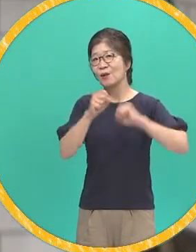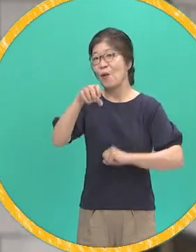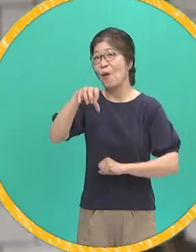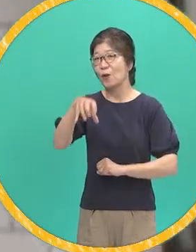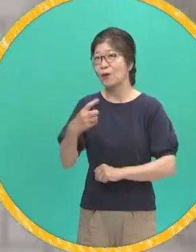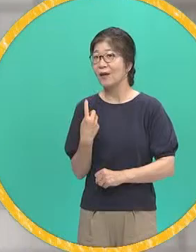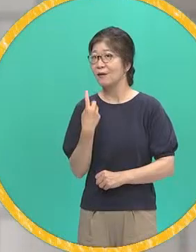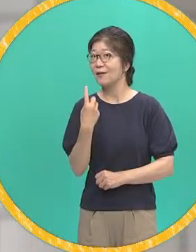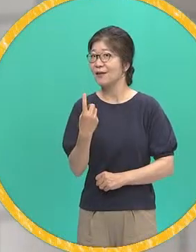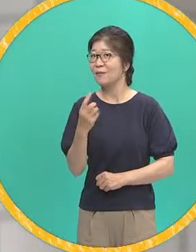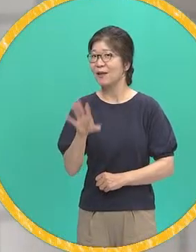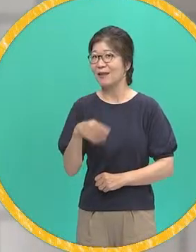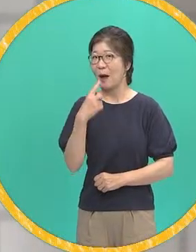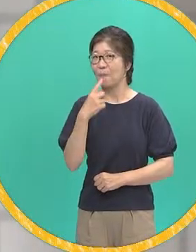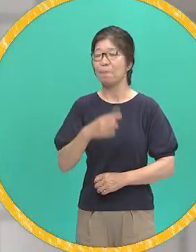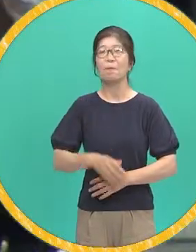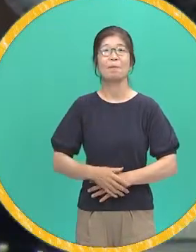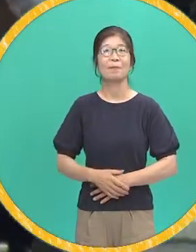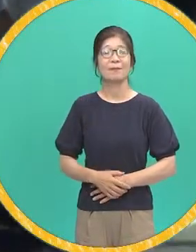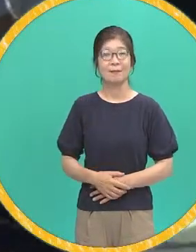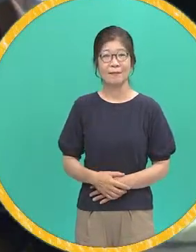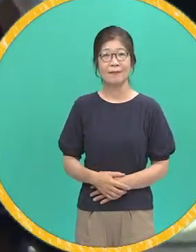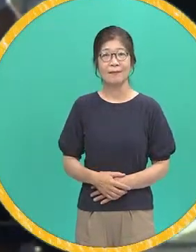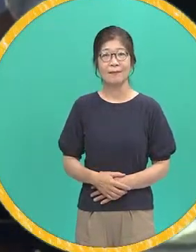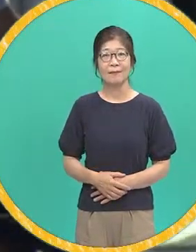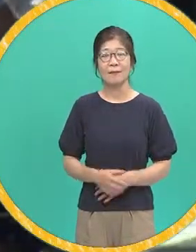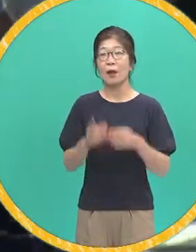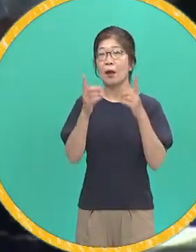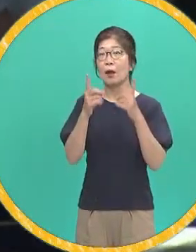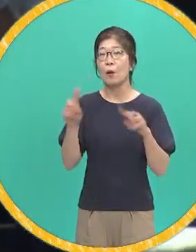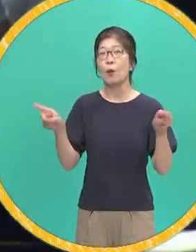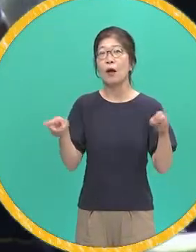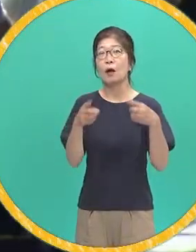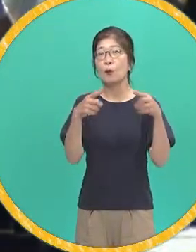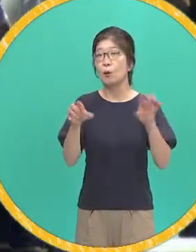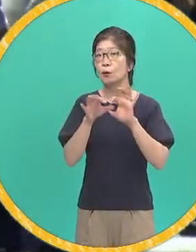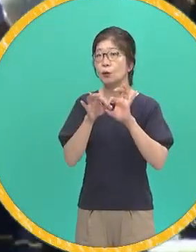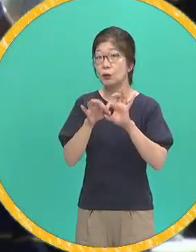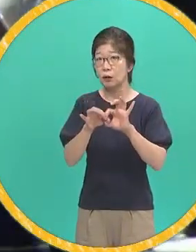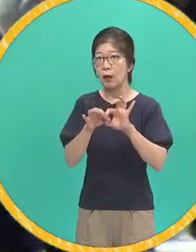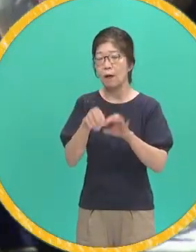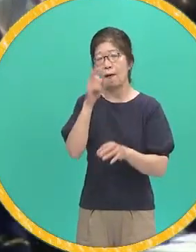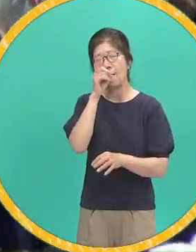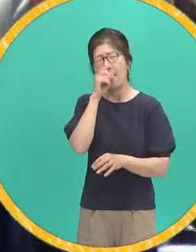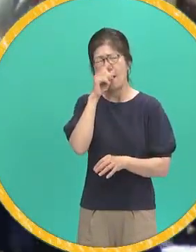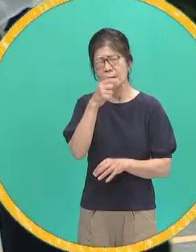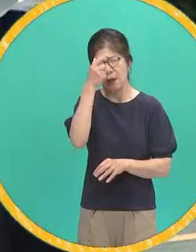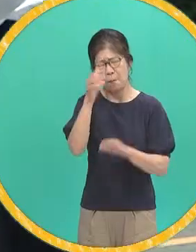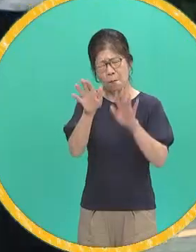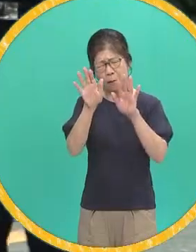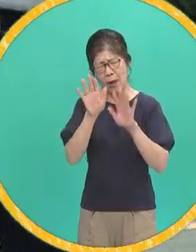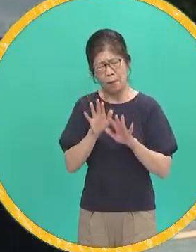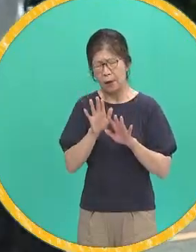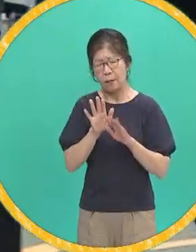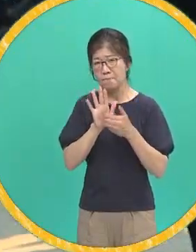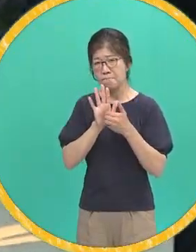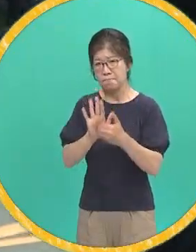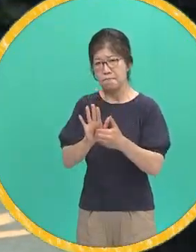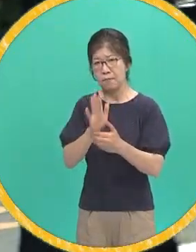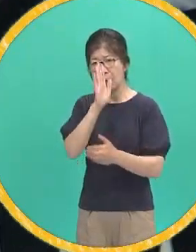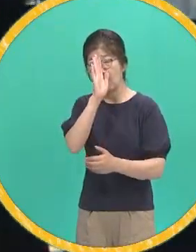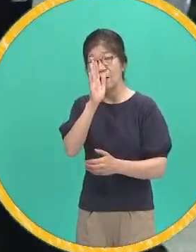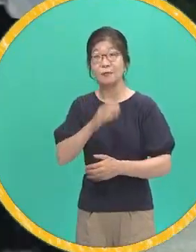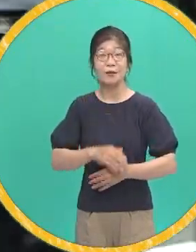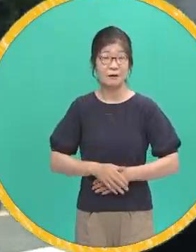お邪魔してきました音楽を通じて犯罪被害防止や交通安全等を呼びかけ